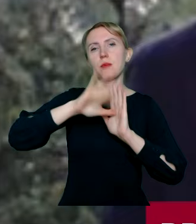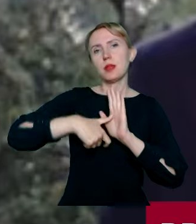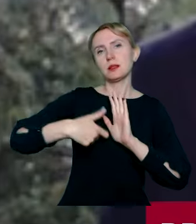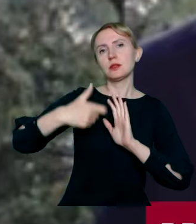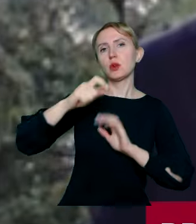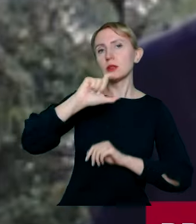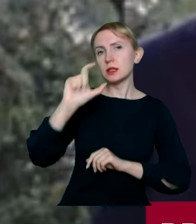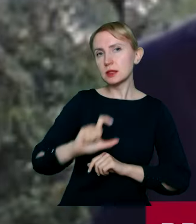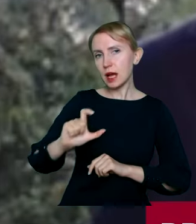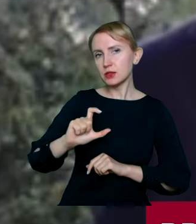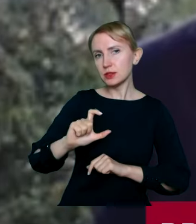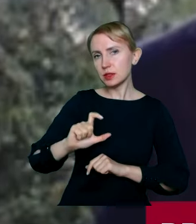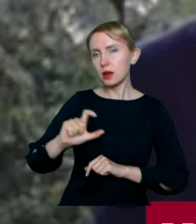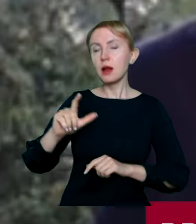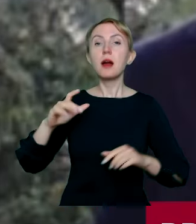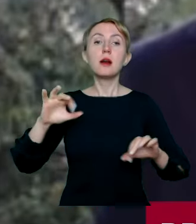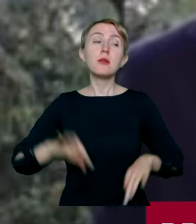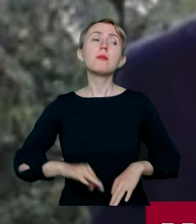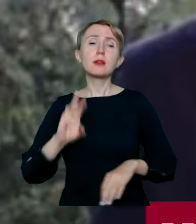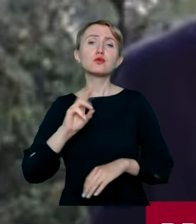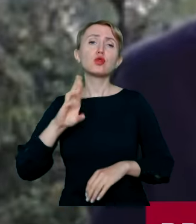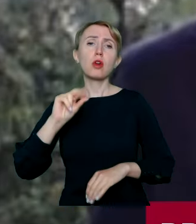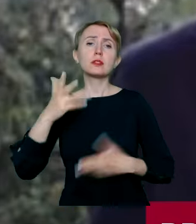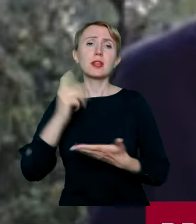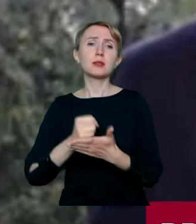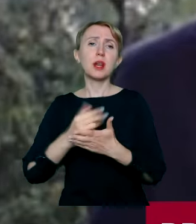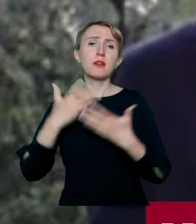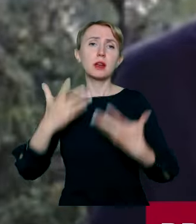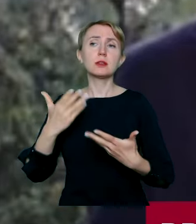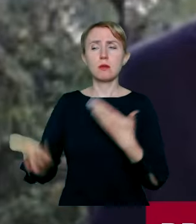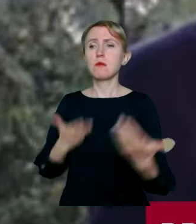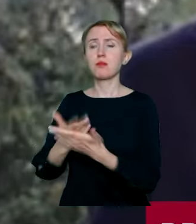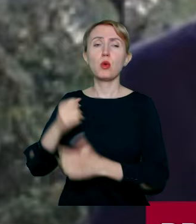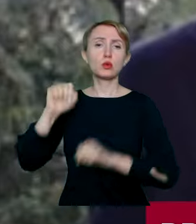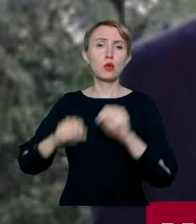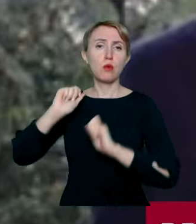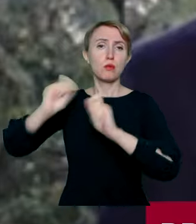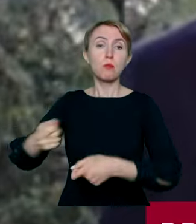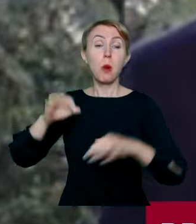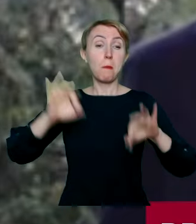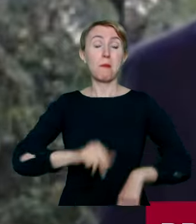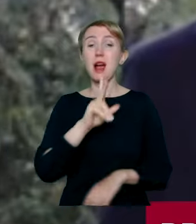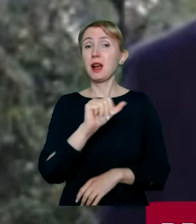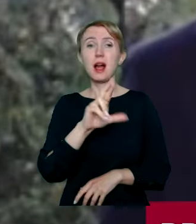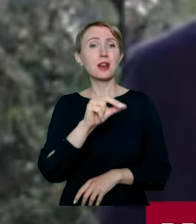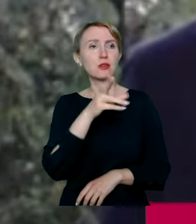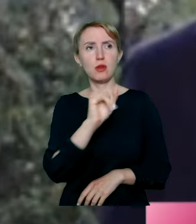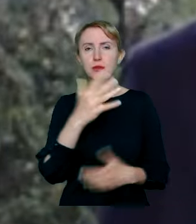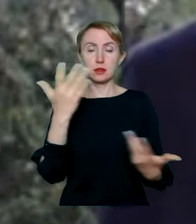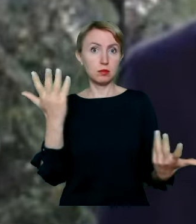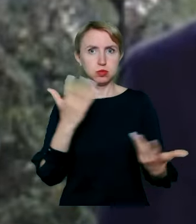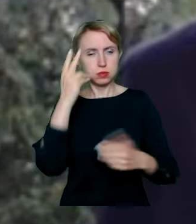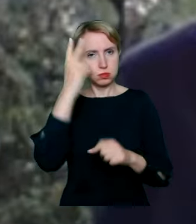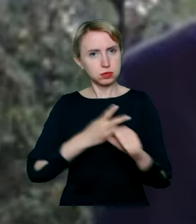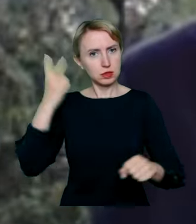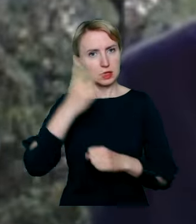pan Brządkowski ma zamiar w tej sprawie skierować pozew do sądu, bo pana Karnowskiego poniosła najwyraźniej